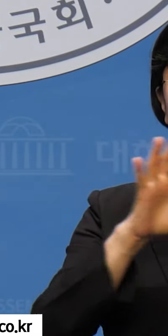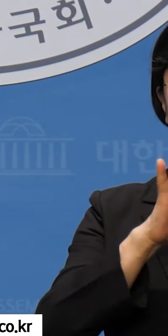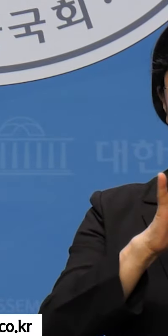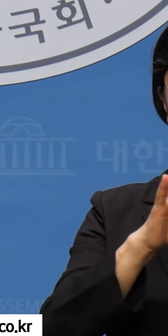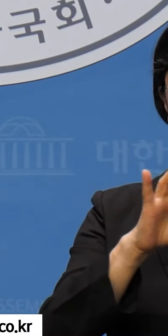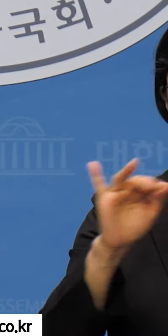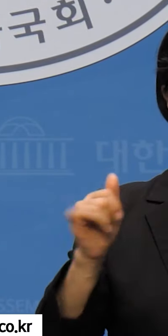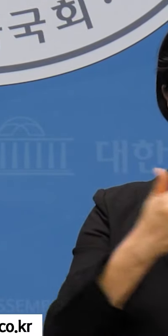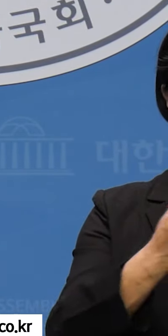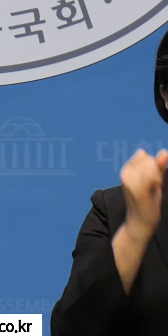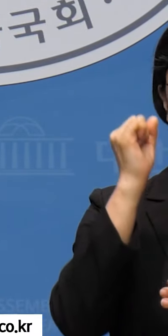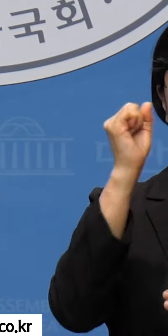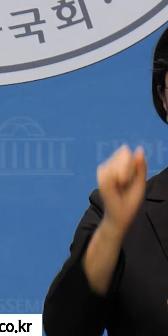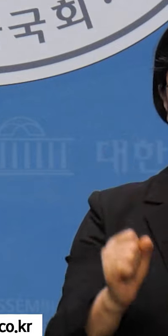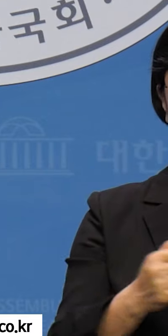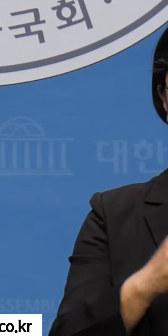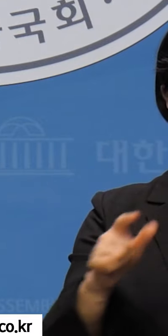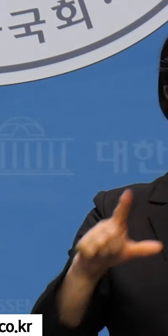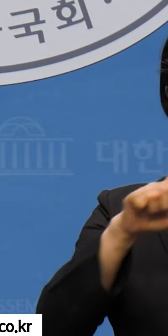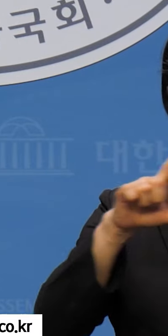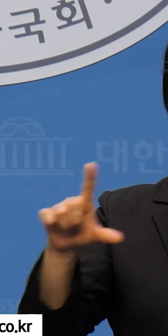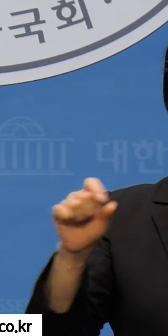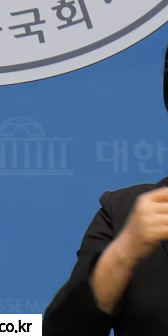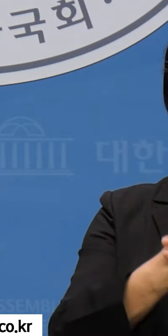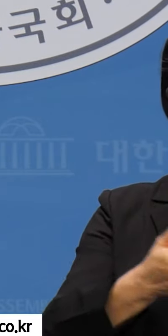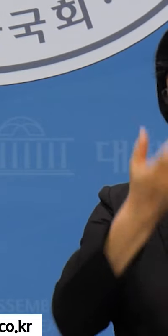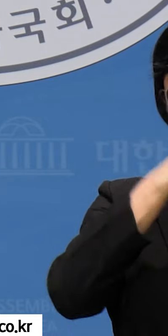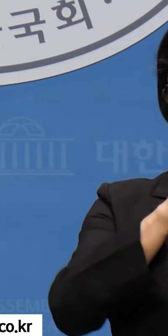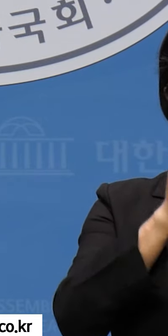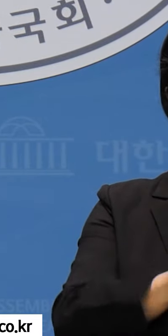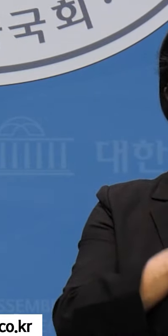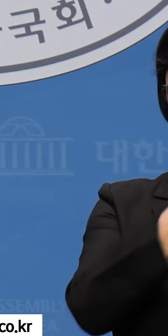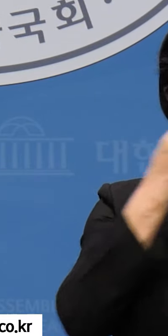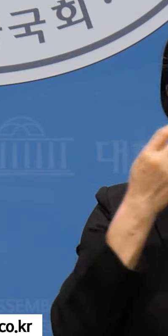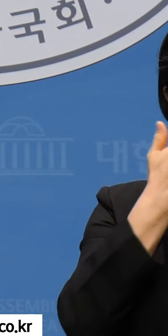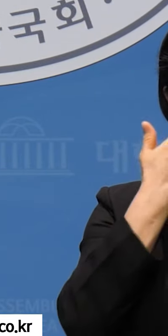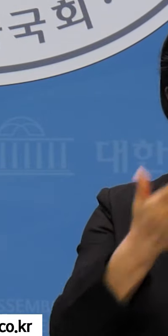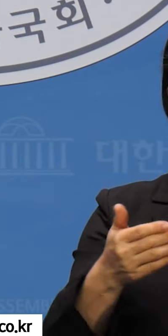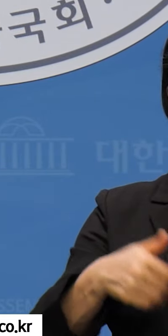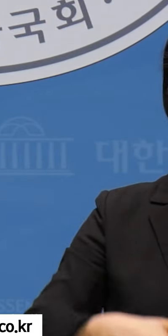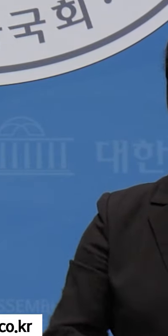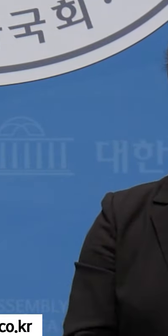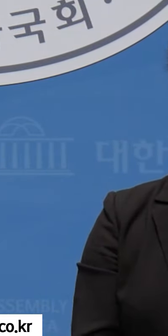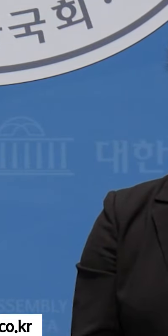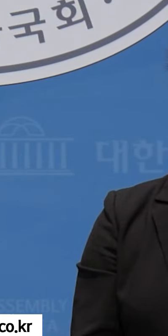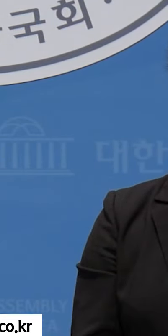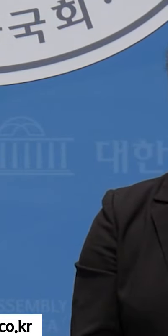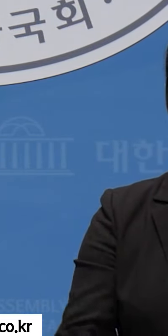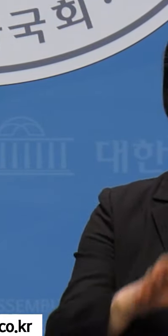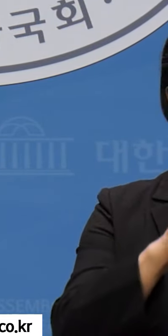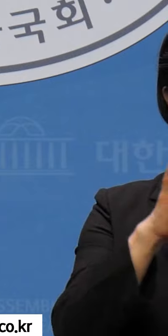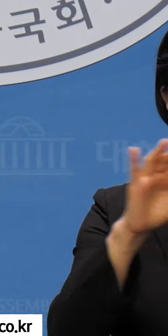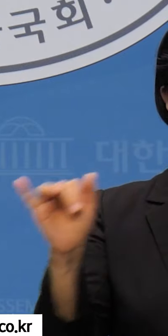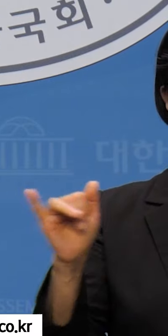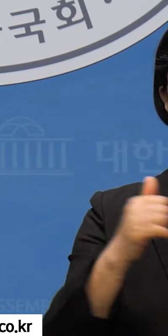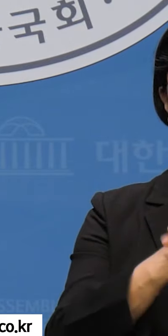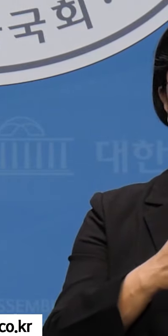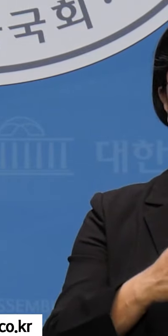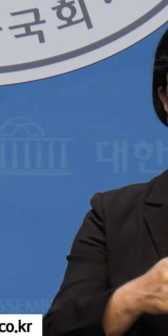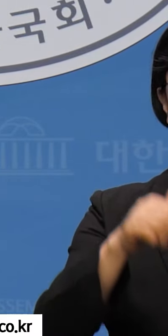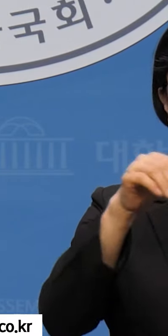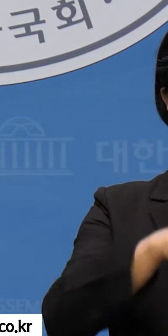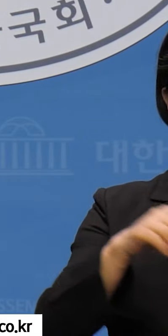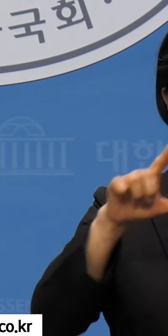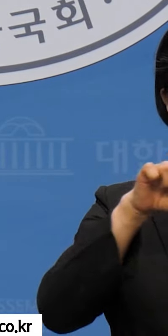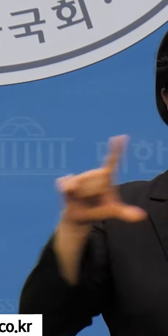관련자의 날인을 추가하여 투표 용지의 유효성을 보장할 수 있을 것입니다. 관련자인은 투표